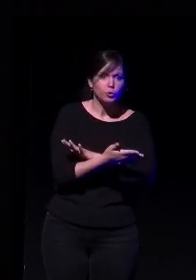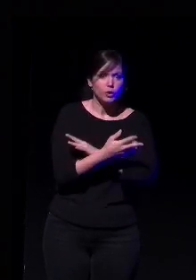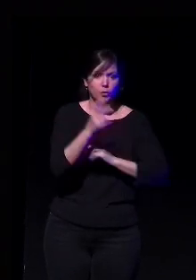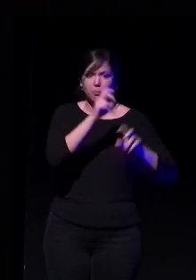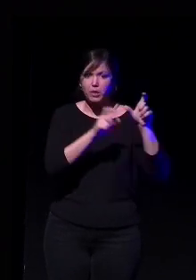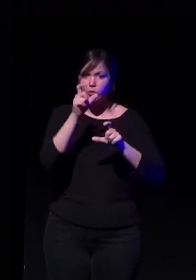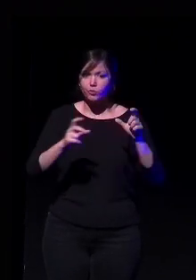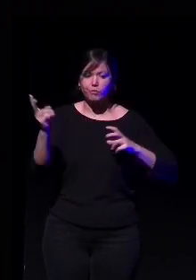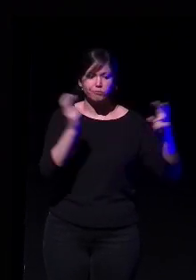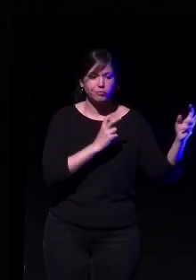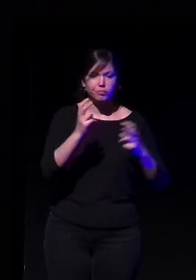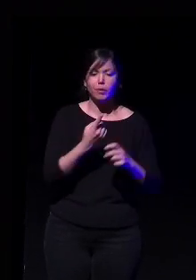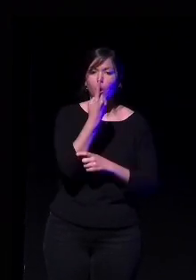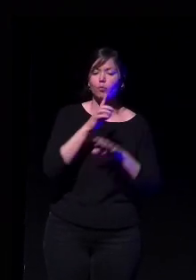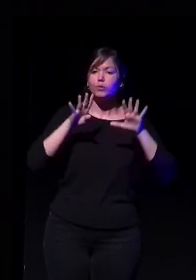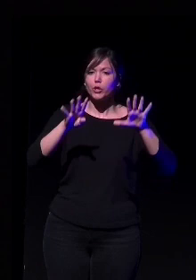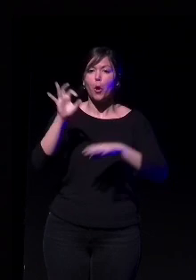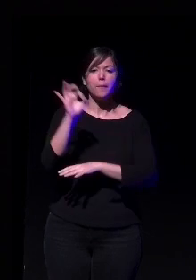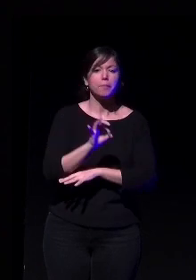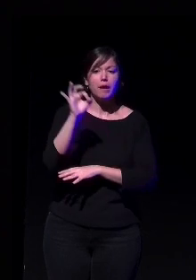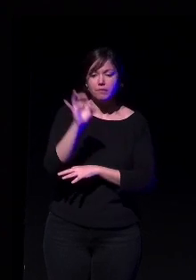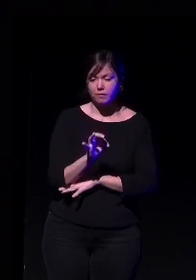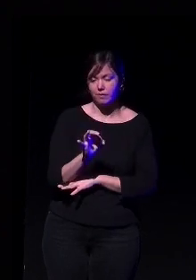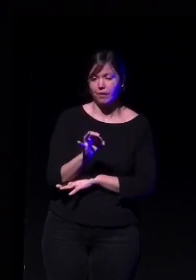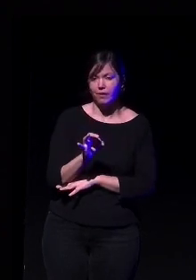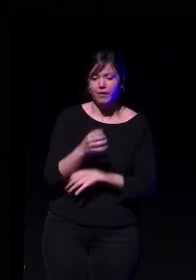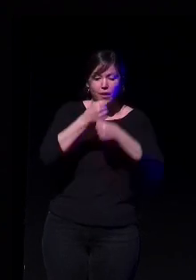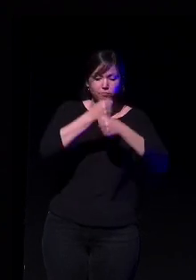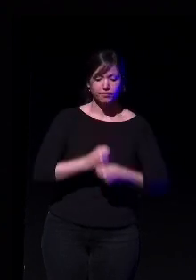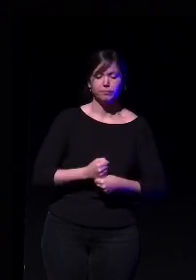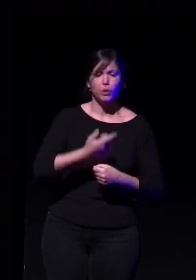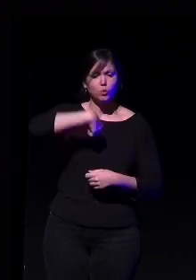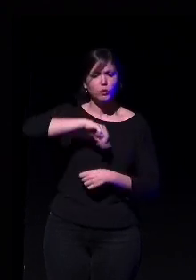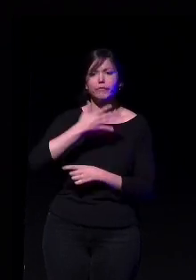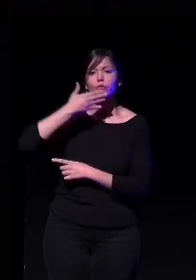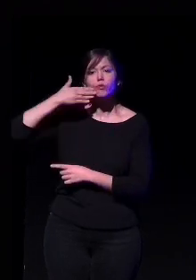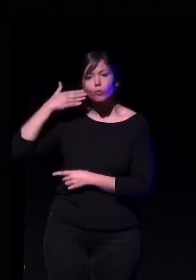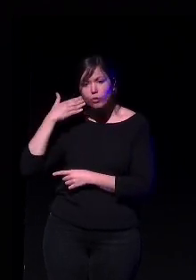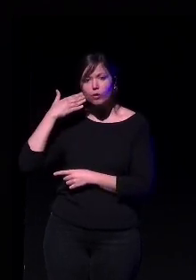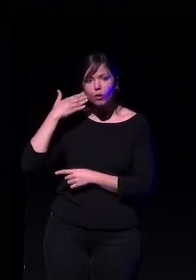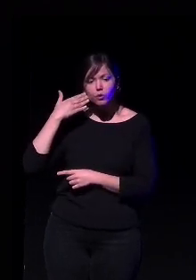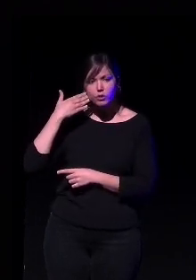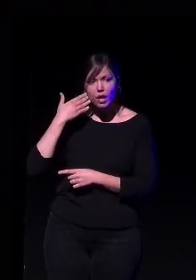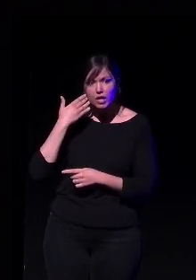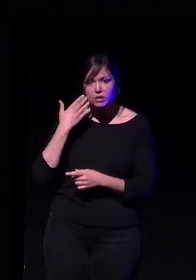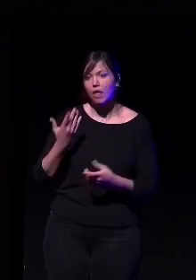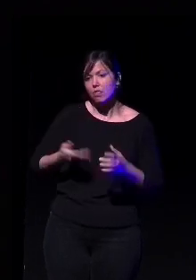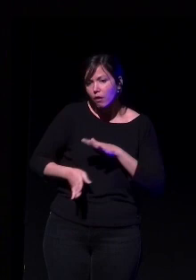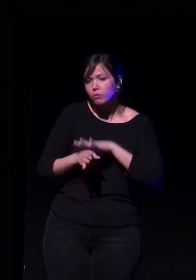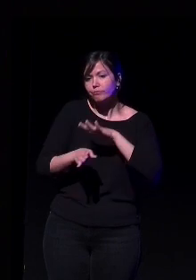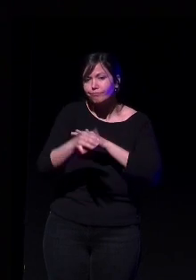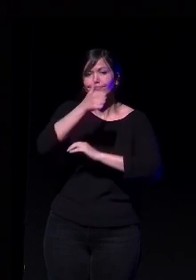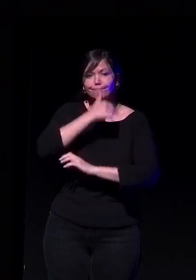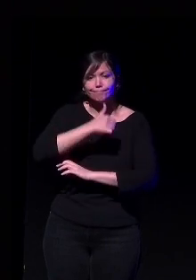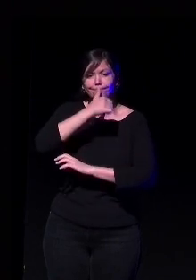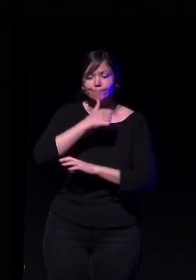un 29% en quant a estades es refereix. Estem orgullosos, per tant, de la resiliència del